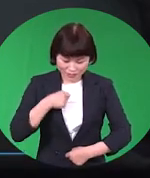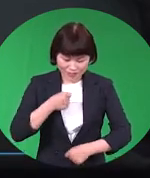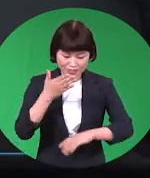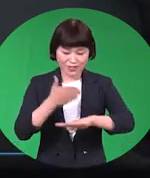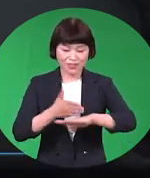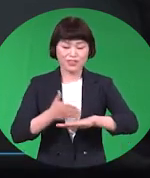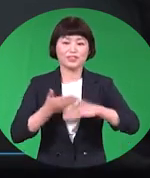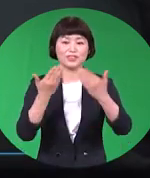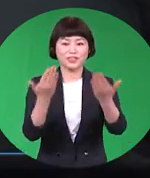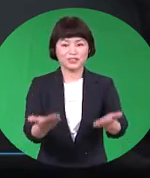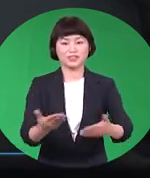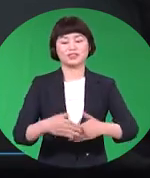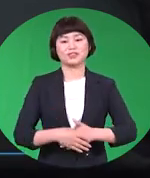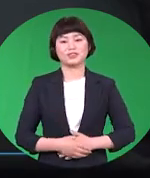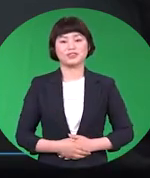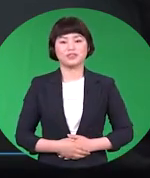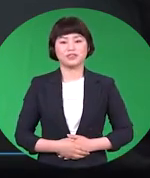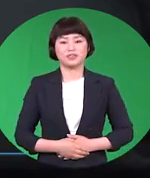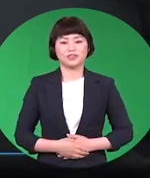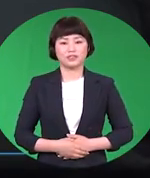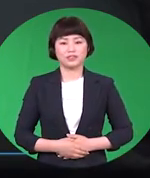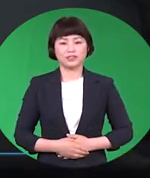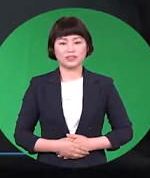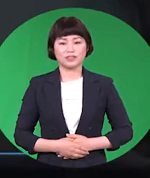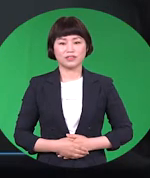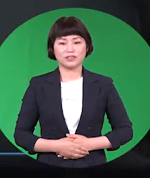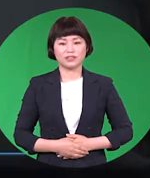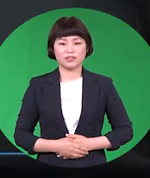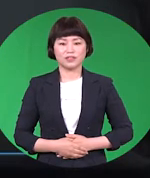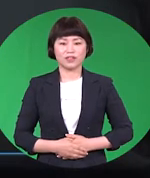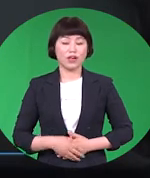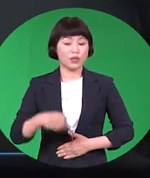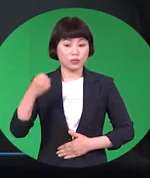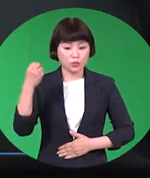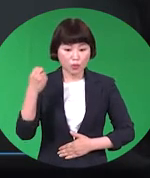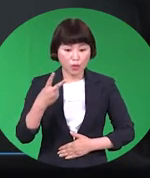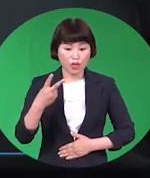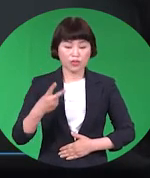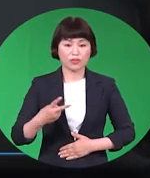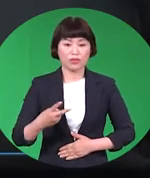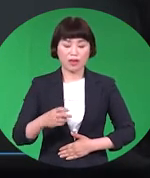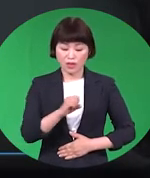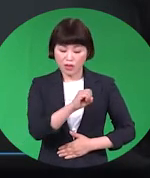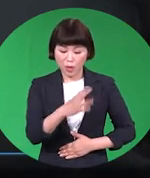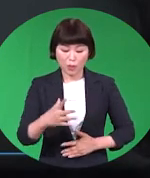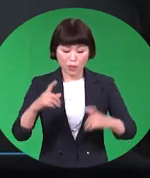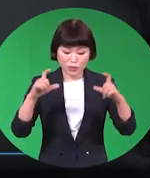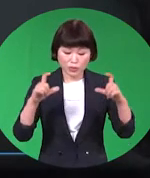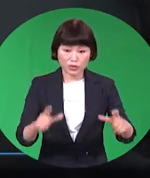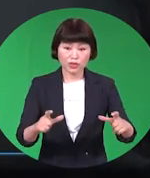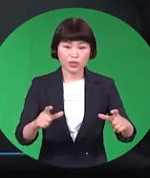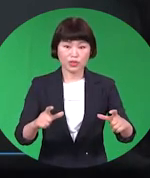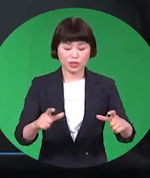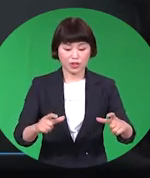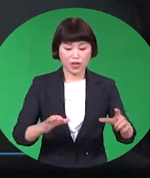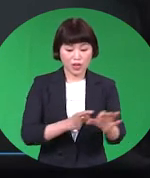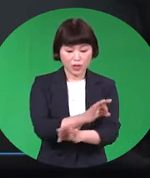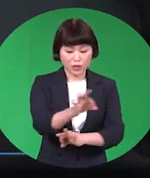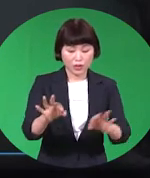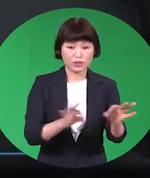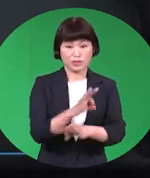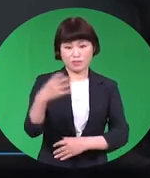진심으로 감사의 말씀을 드립니다. 아울러 항상 우리 지역 서민 금융경제의